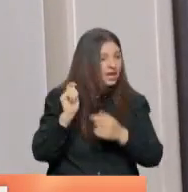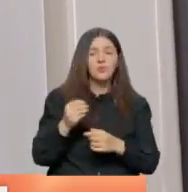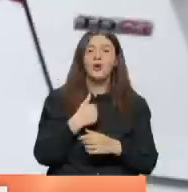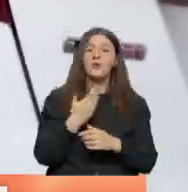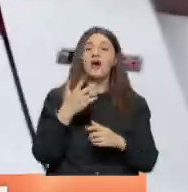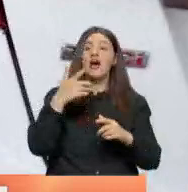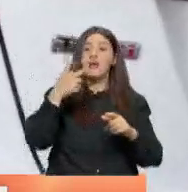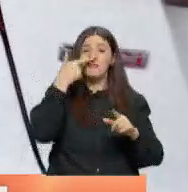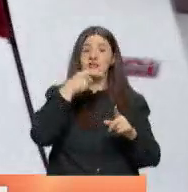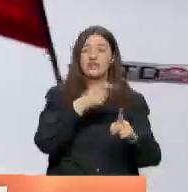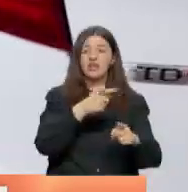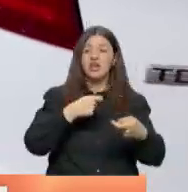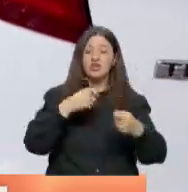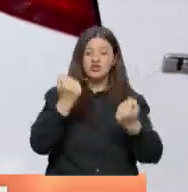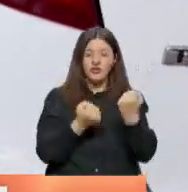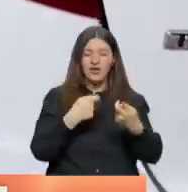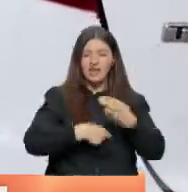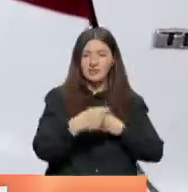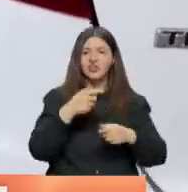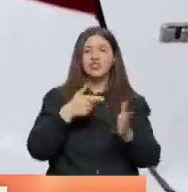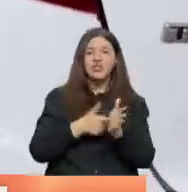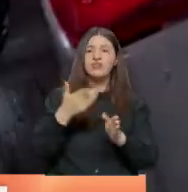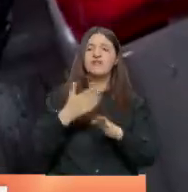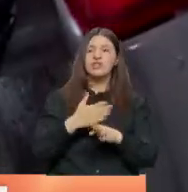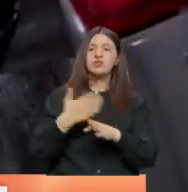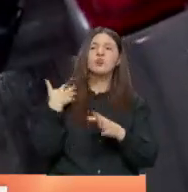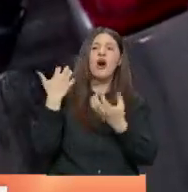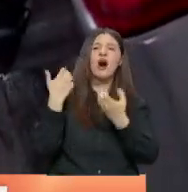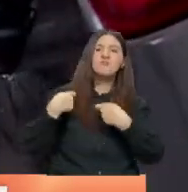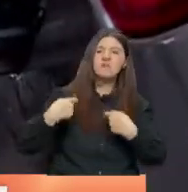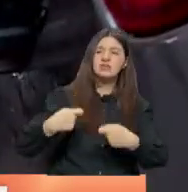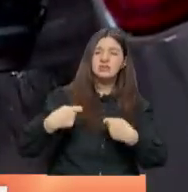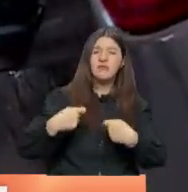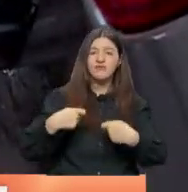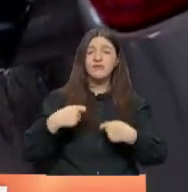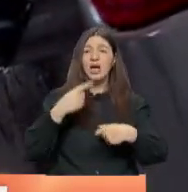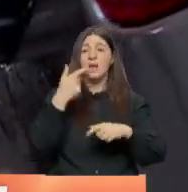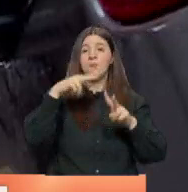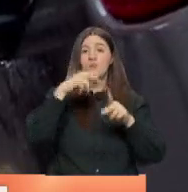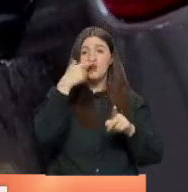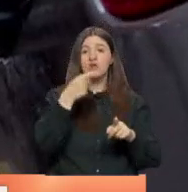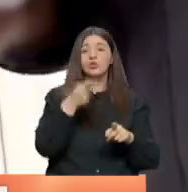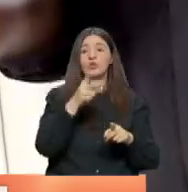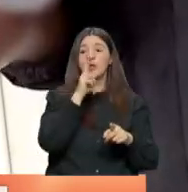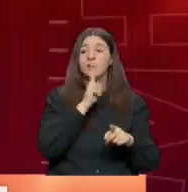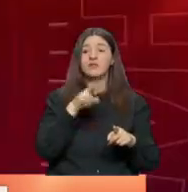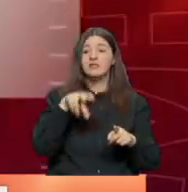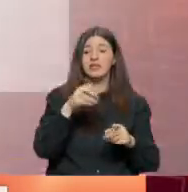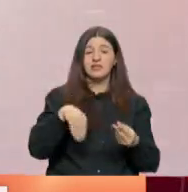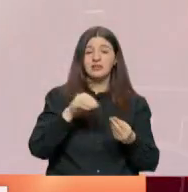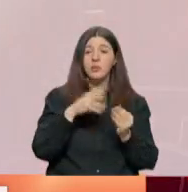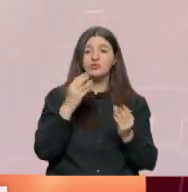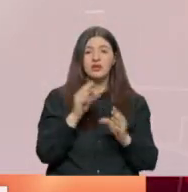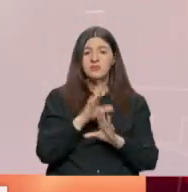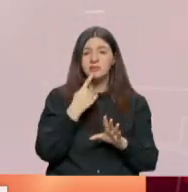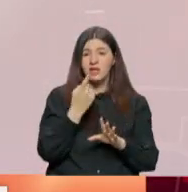Akaryakıt fiyatları şoför esnafının da çiftçinin de vatandaşın da üzerinde ağır bir maliyet. Motorin bir yılda %280 zamlandı. Çok